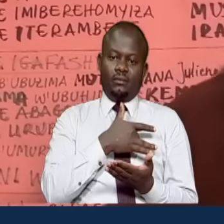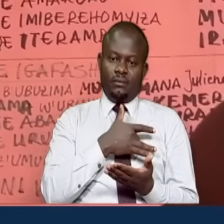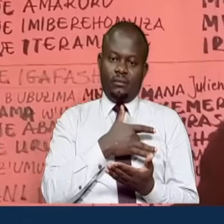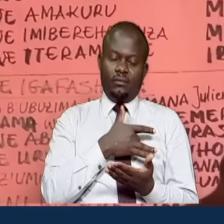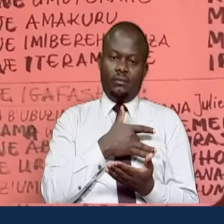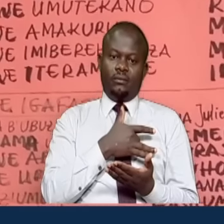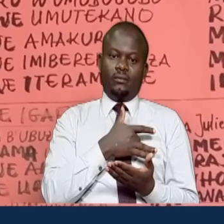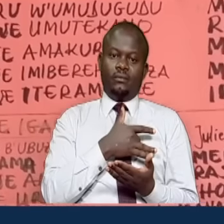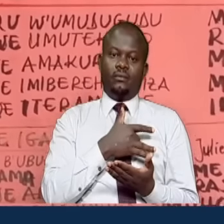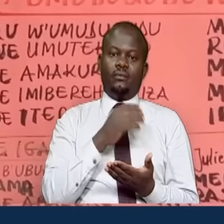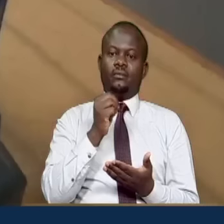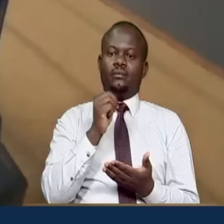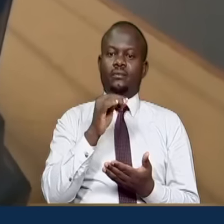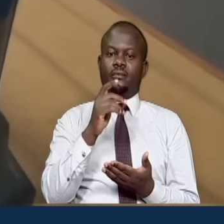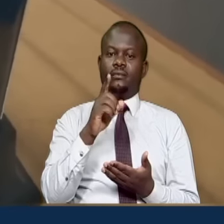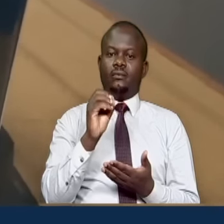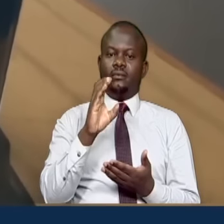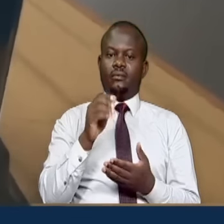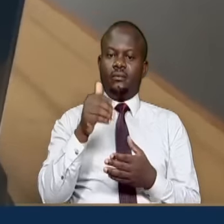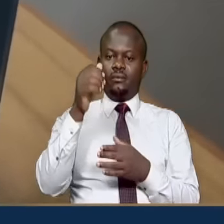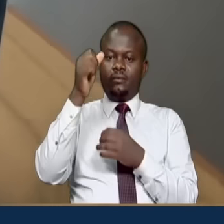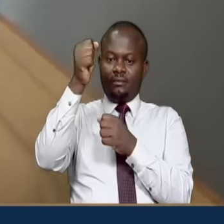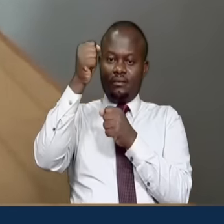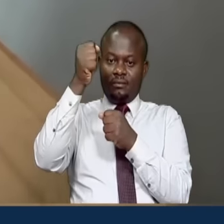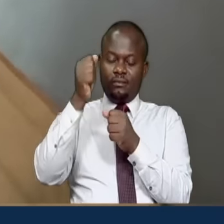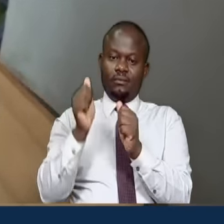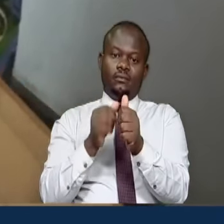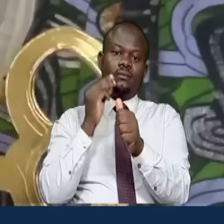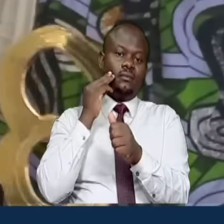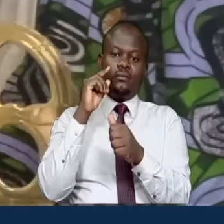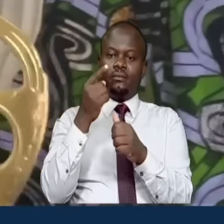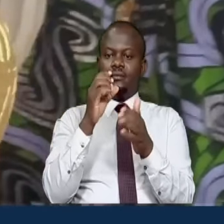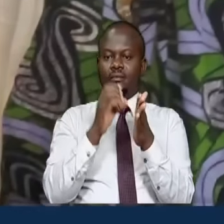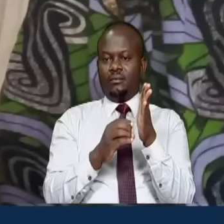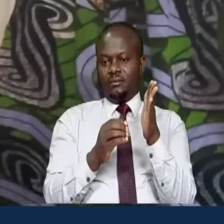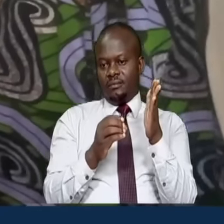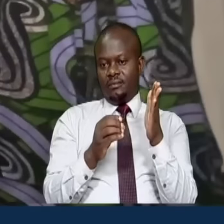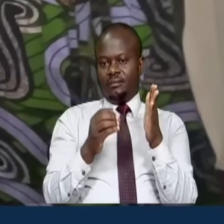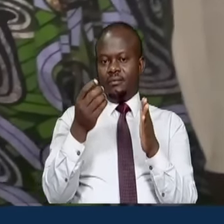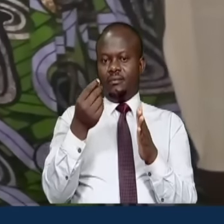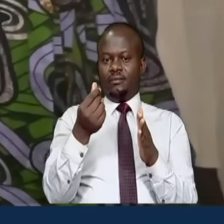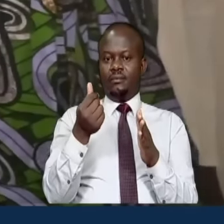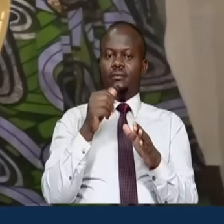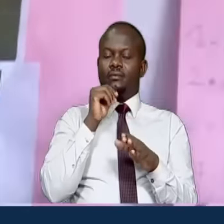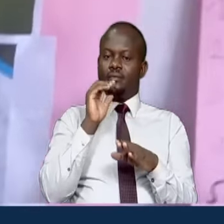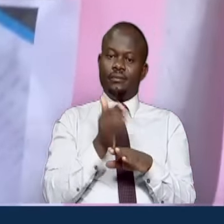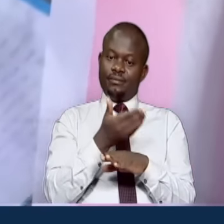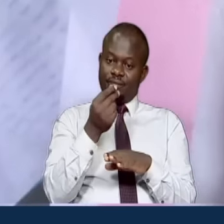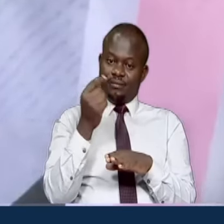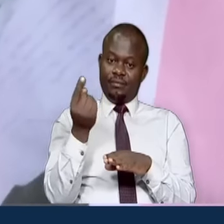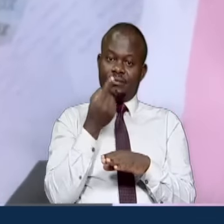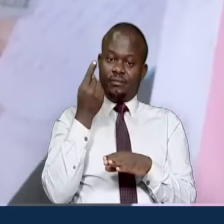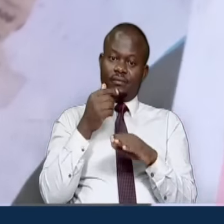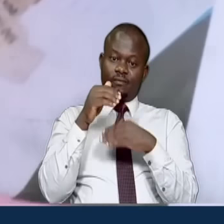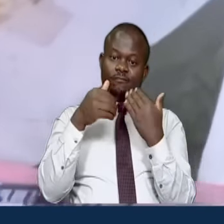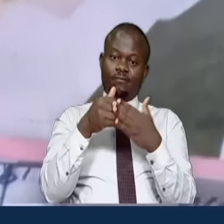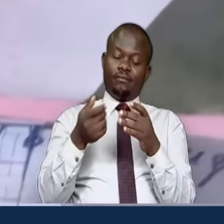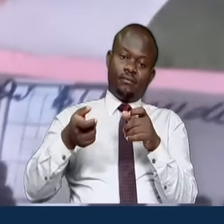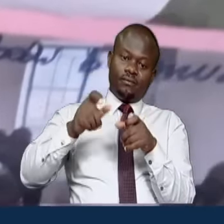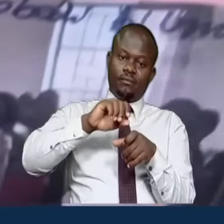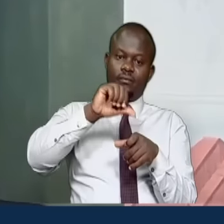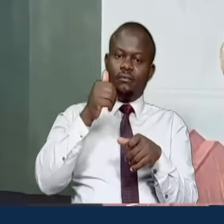Minaloc maze ibaha igikombe giherekejwe na miliyoni 1.5. Badakuyeho n'ikuta na rimwe, bahise bayakomaho